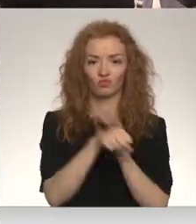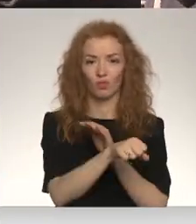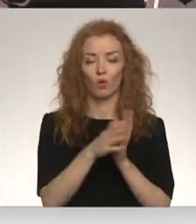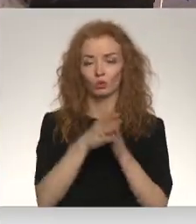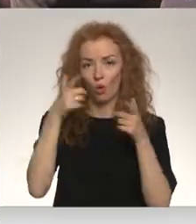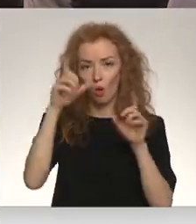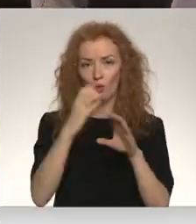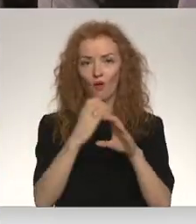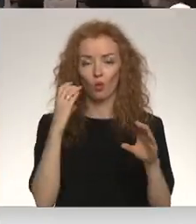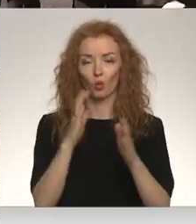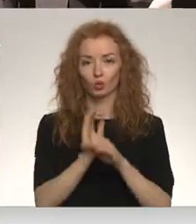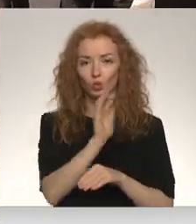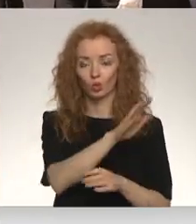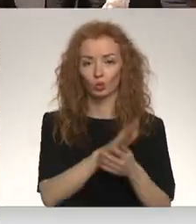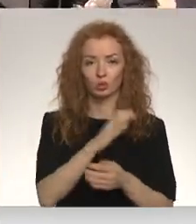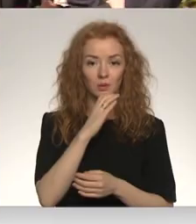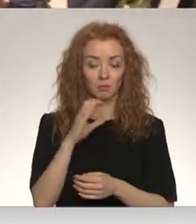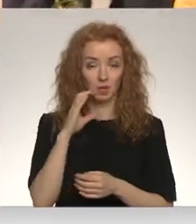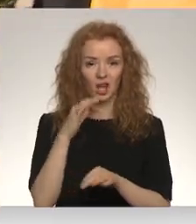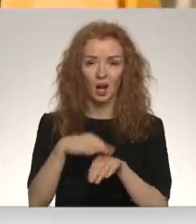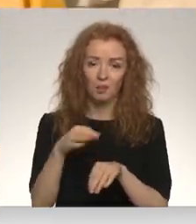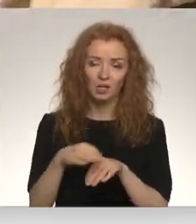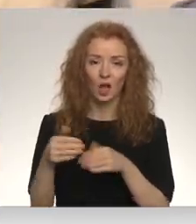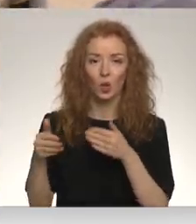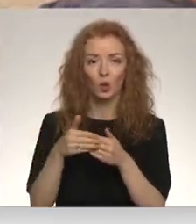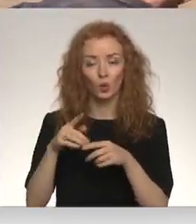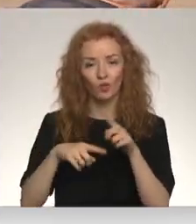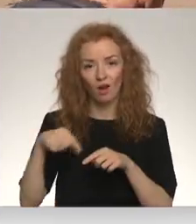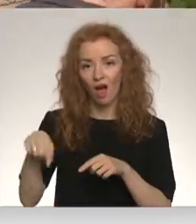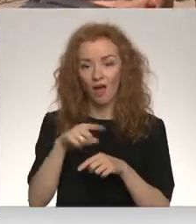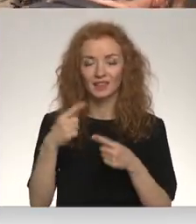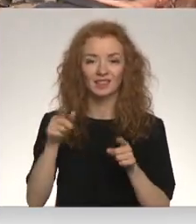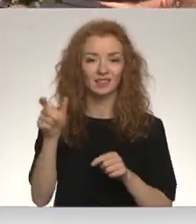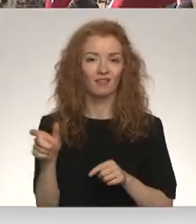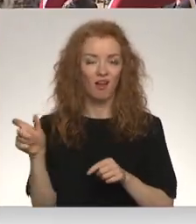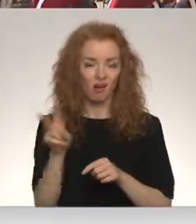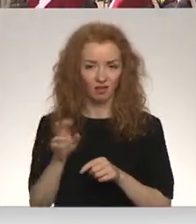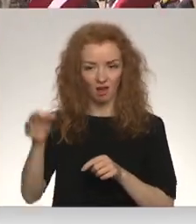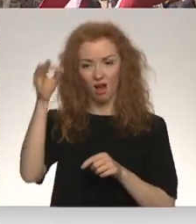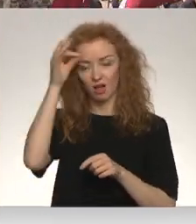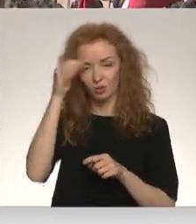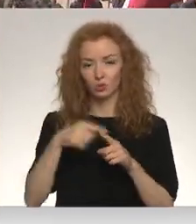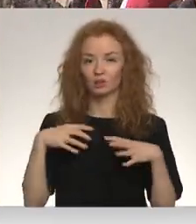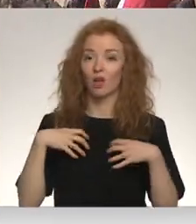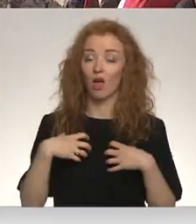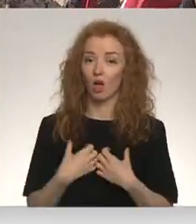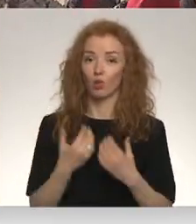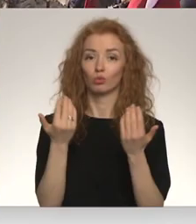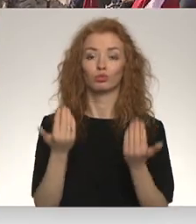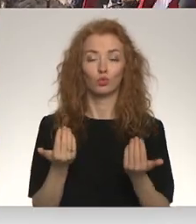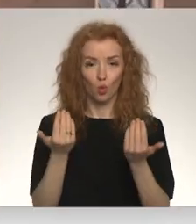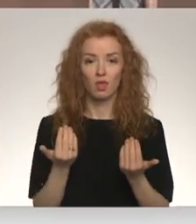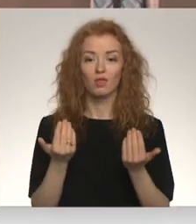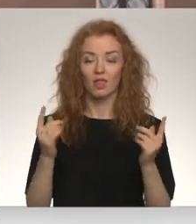izsūtīti uz Sibīriju. Represētie viņu tuvinieki un vēl citi cilvēki, kas atceras un sēro, šodien kā